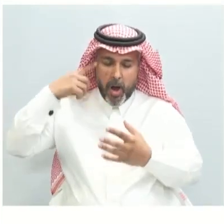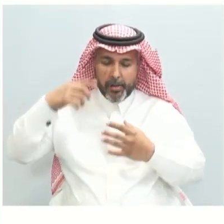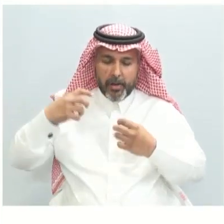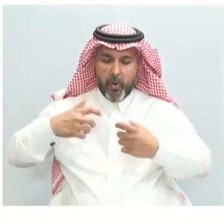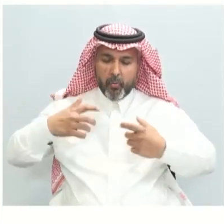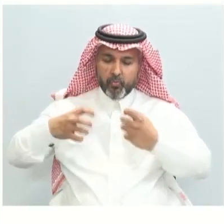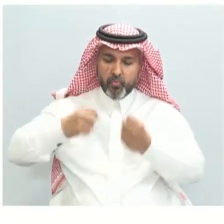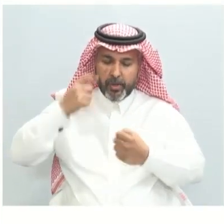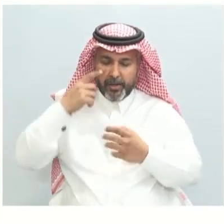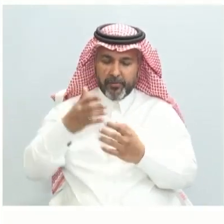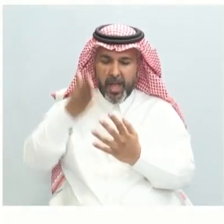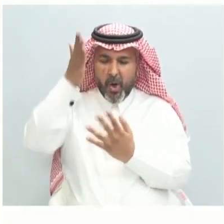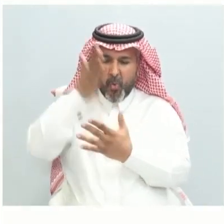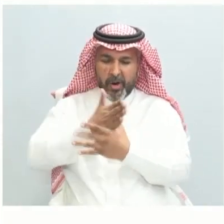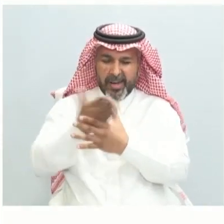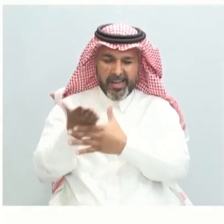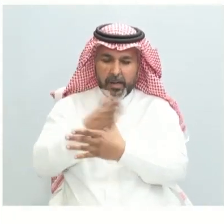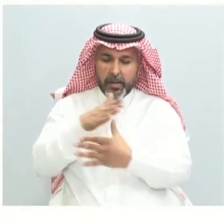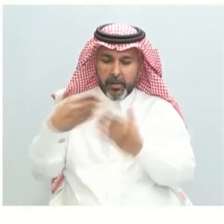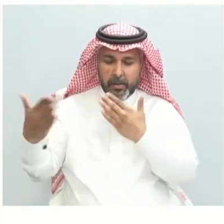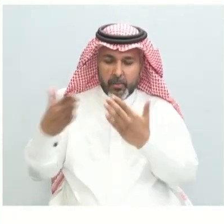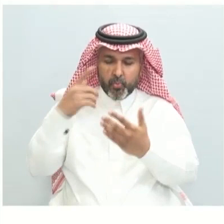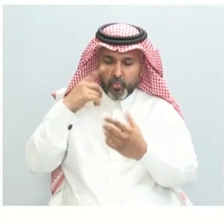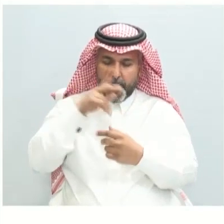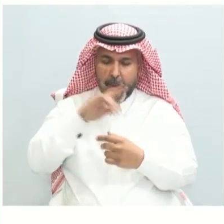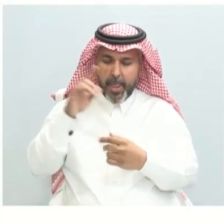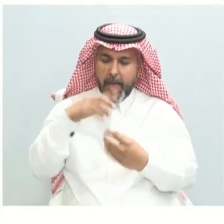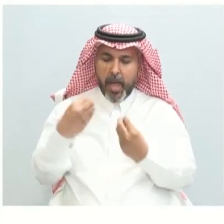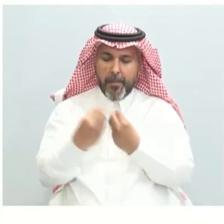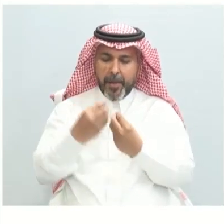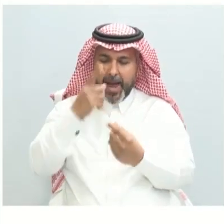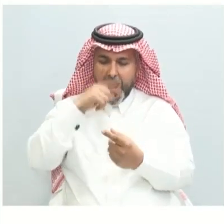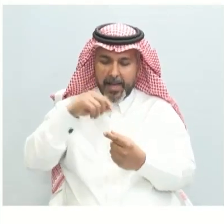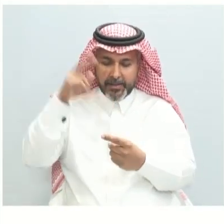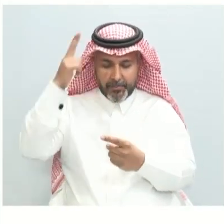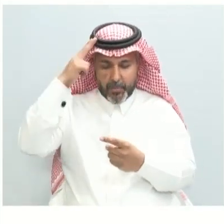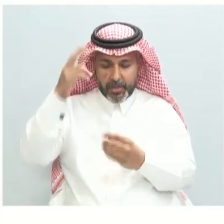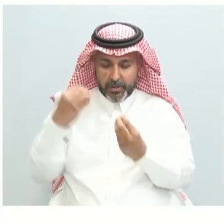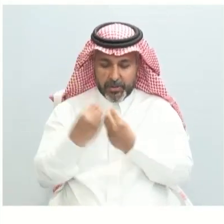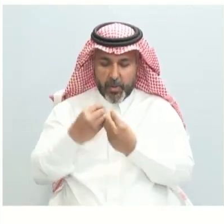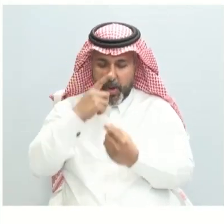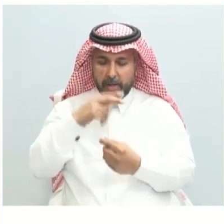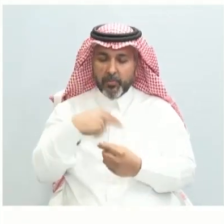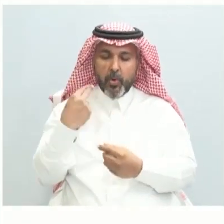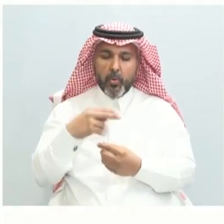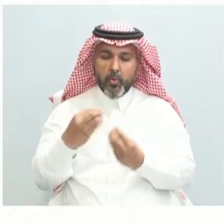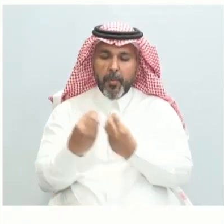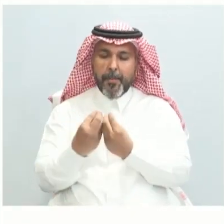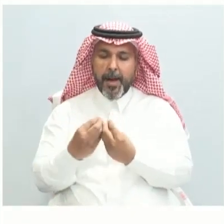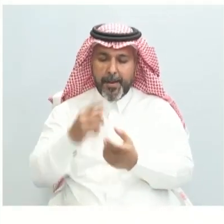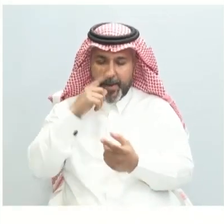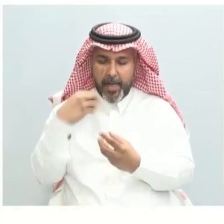او ما يمس امن الدوله وعلاقتها العامه او يسيء الى كرامه الانسان